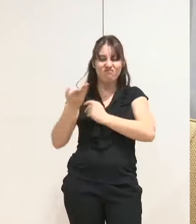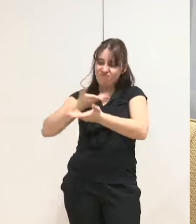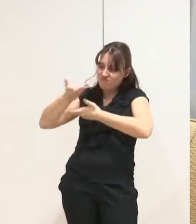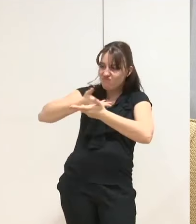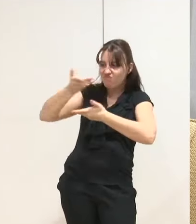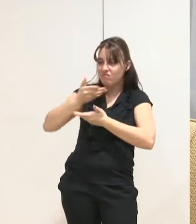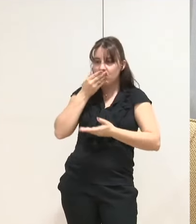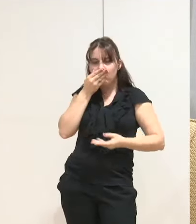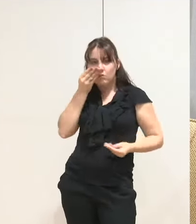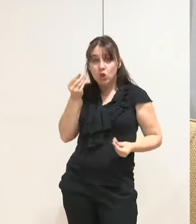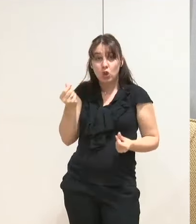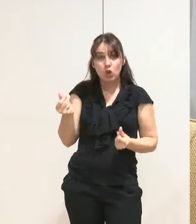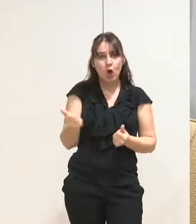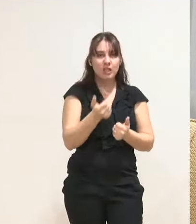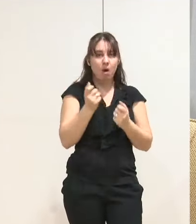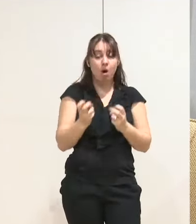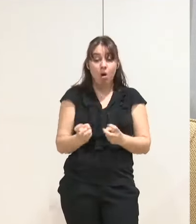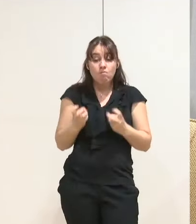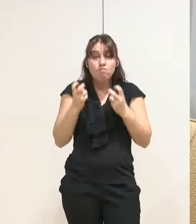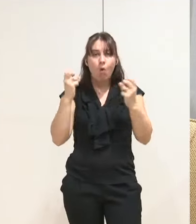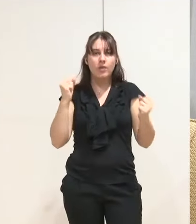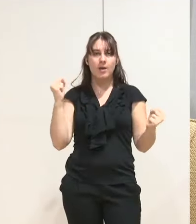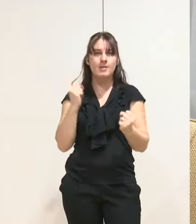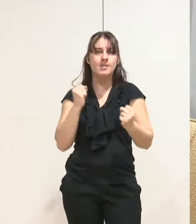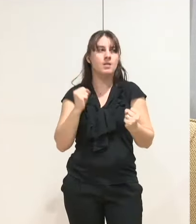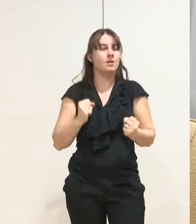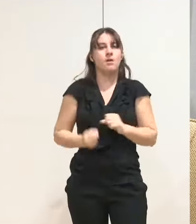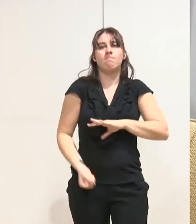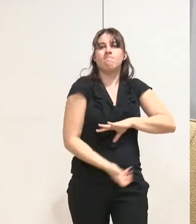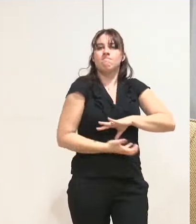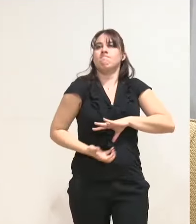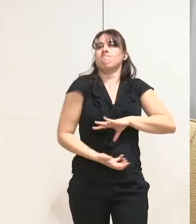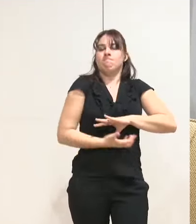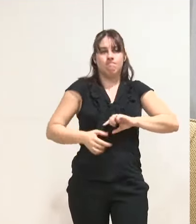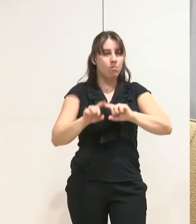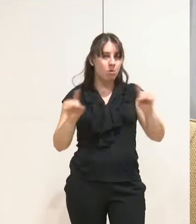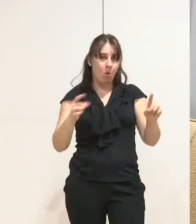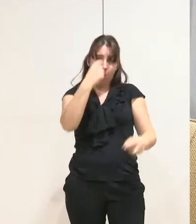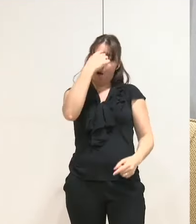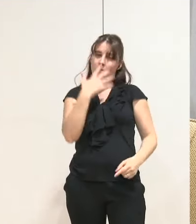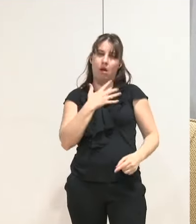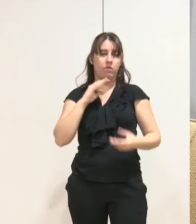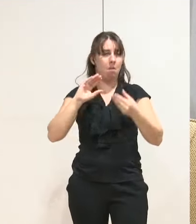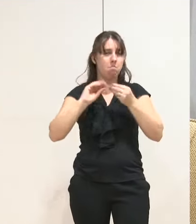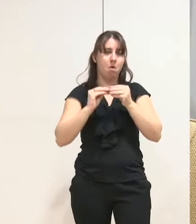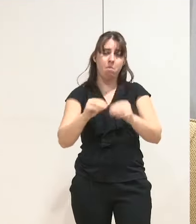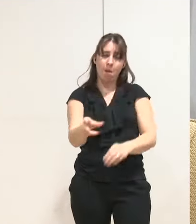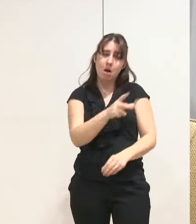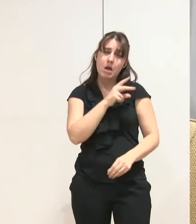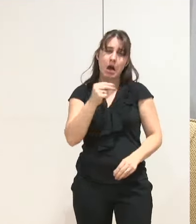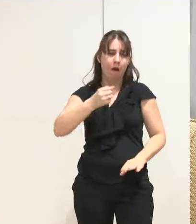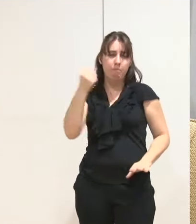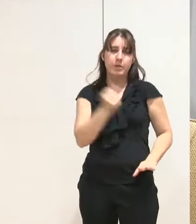seulement d'un sentiment de monter en tension dans ce quartier le problème est à mon sens beaucoup plus profond beaucoup plus grave